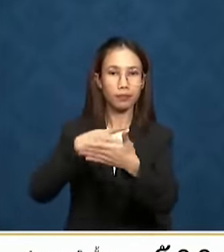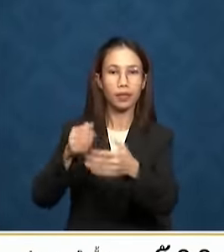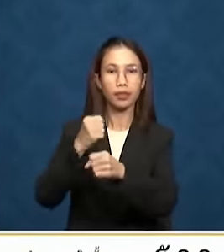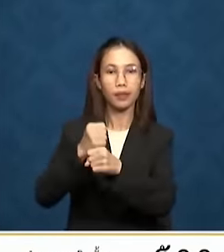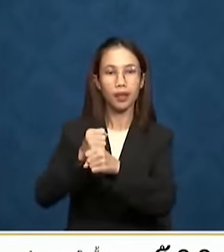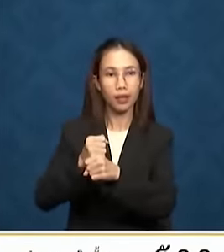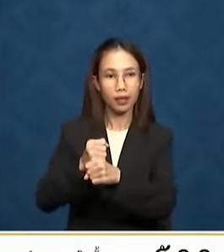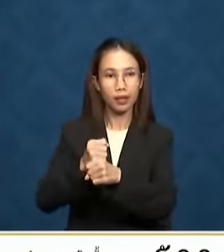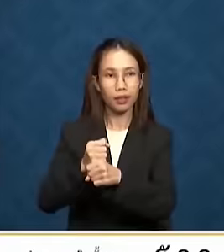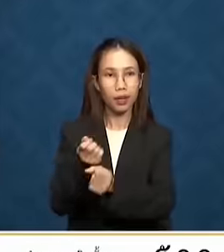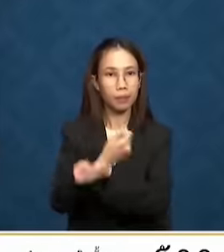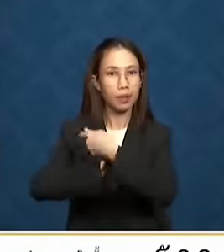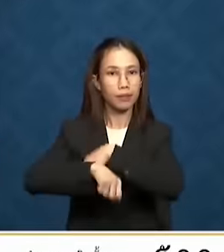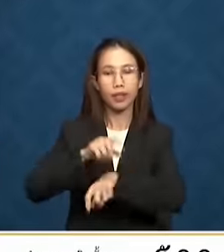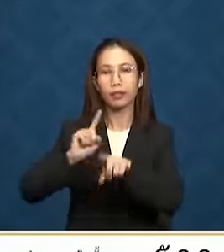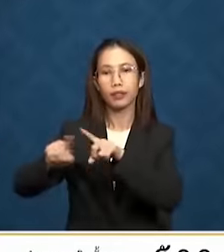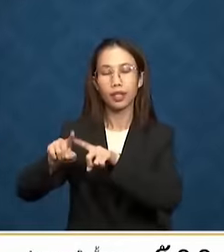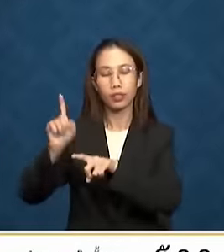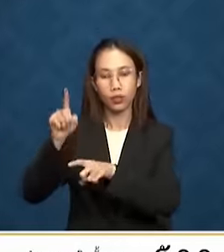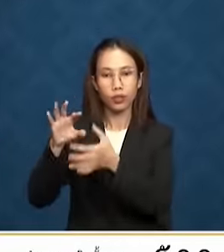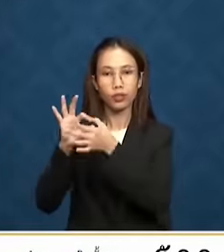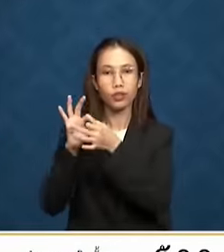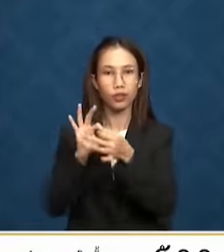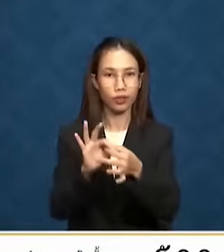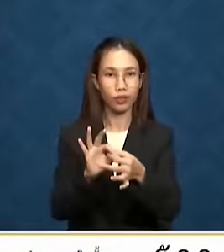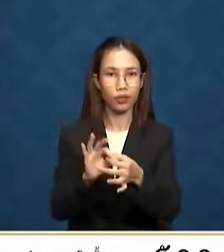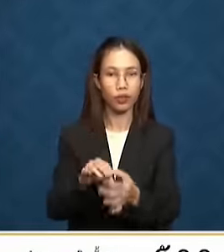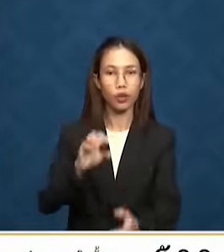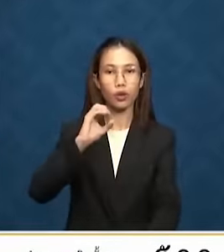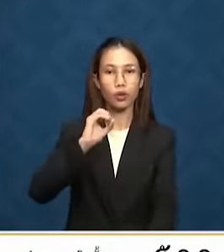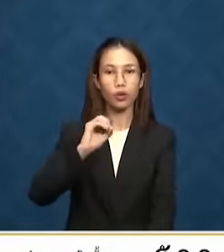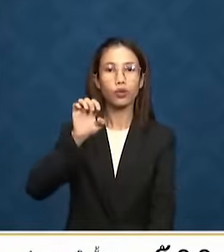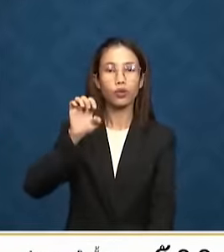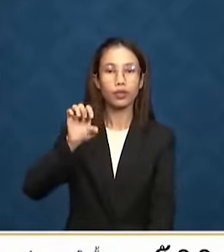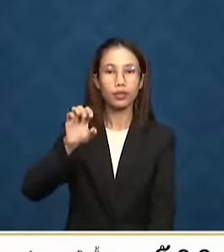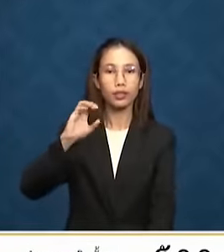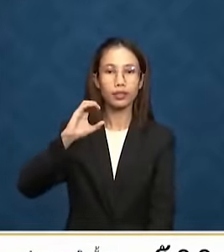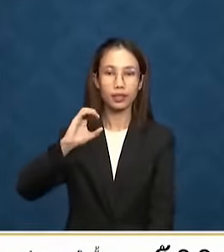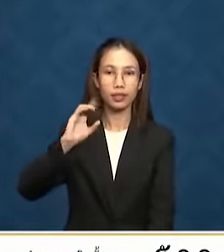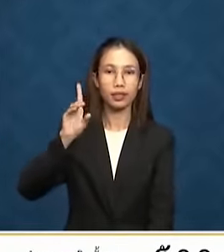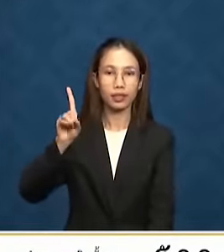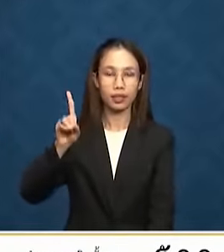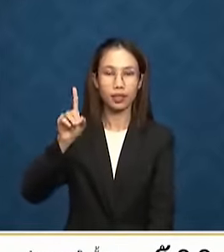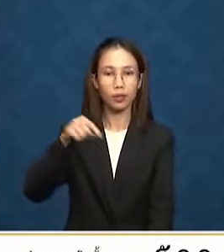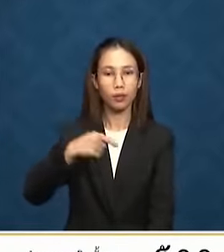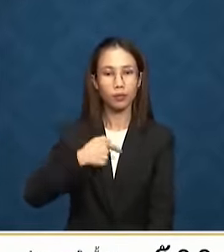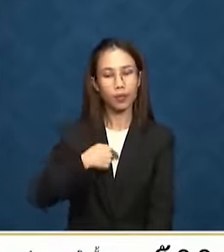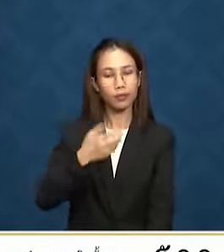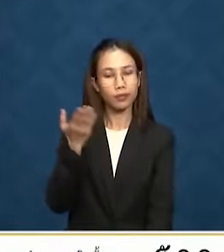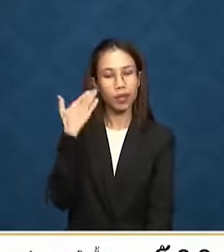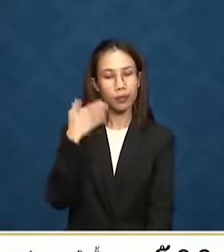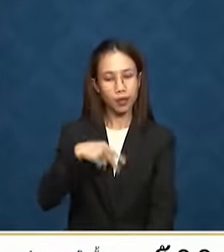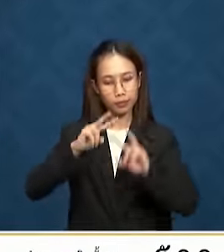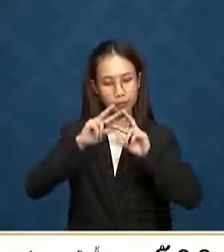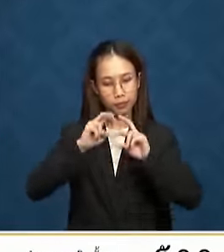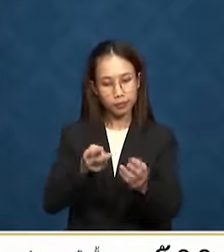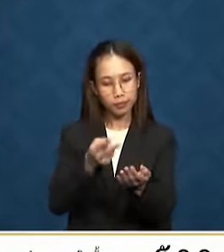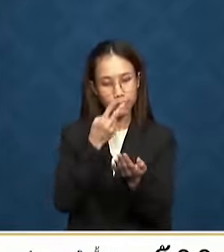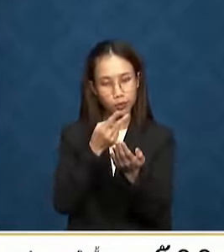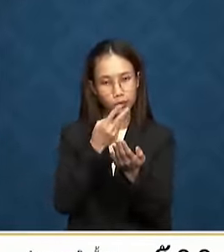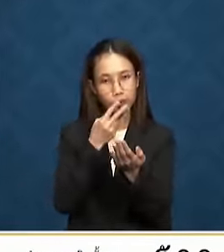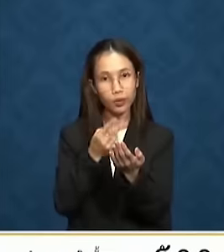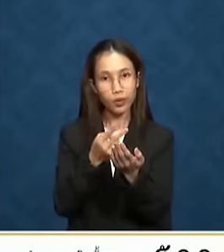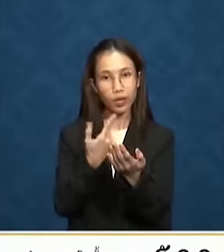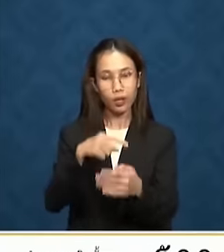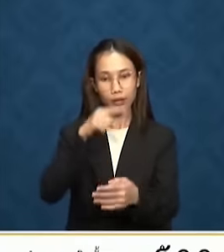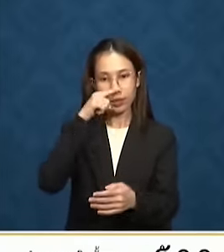แนวปฏิบัติให้สอดคล้องซึ่ง oecdเนี่ยแหละครับผมก็ได้ใช้เวลาช่วงนั้นในการศึกษาจนรู้ว่าประเทศไทยนี่